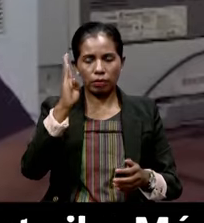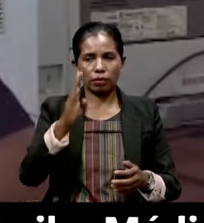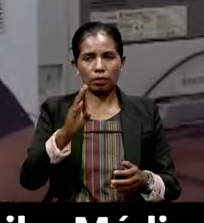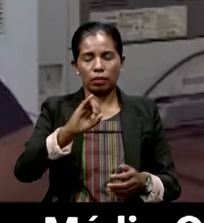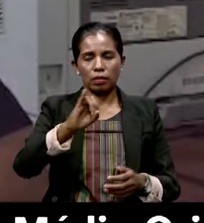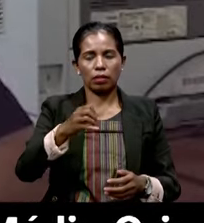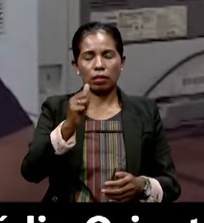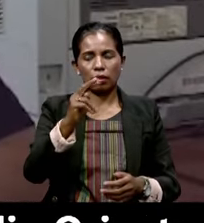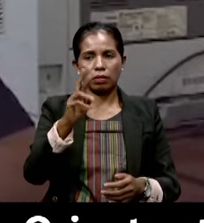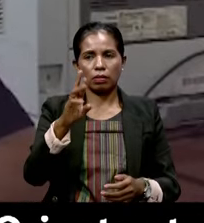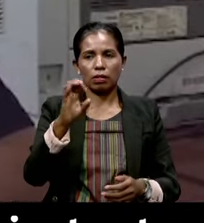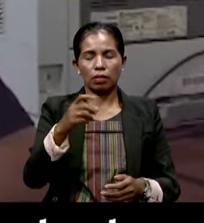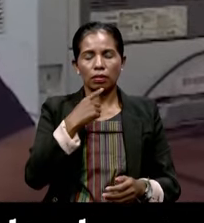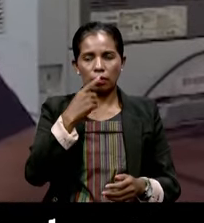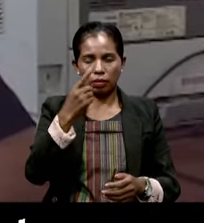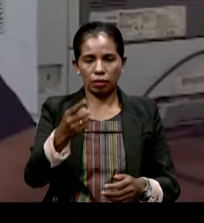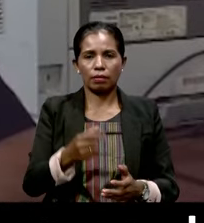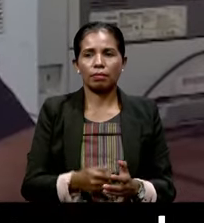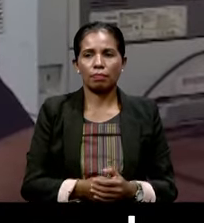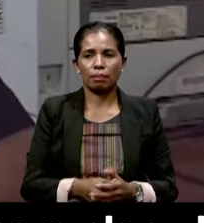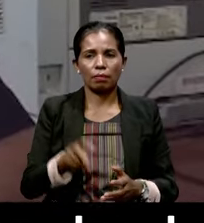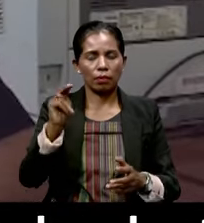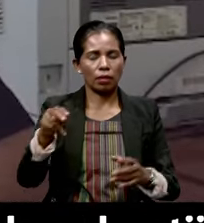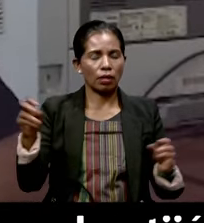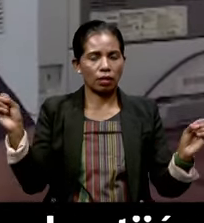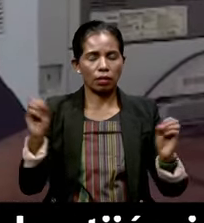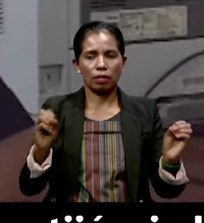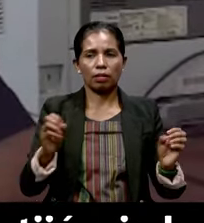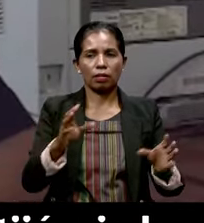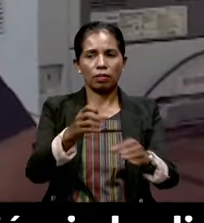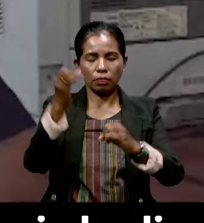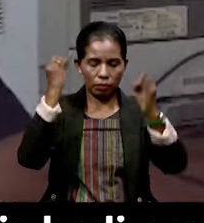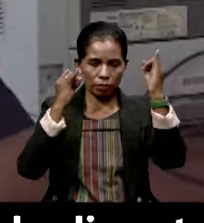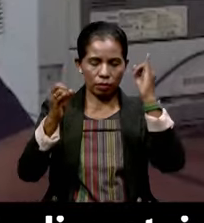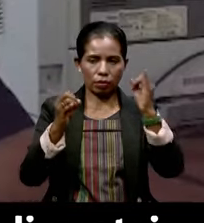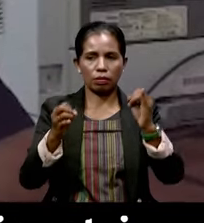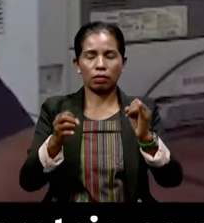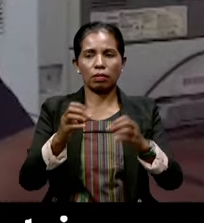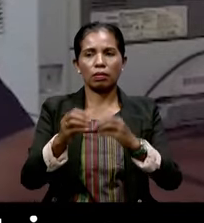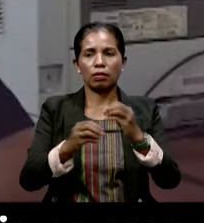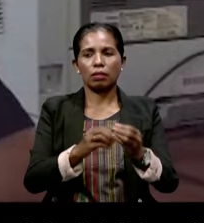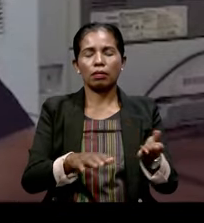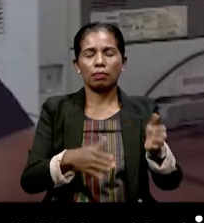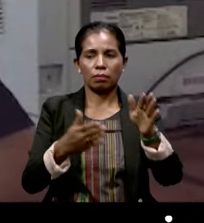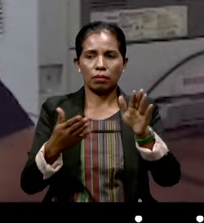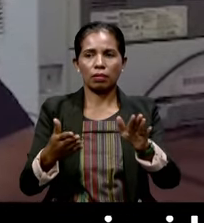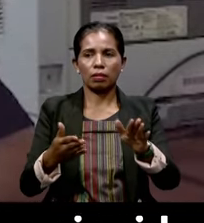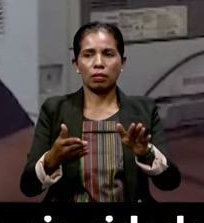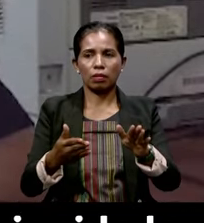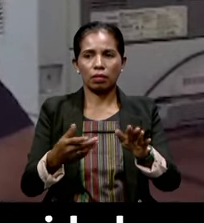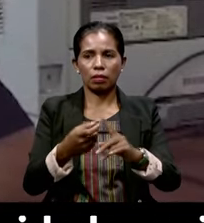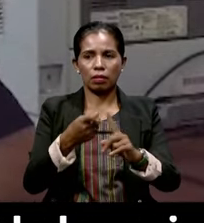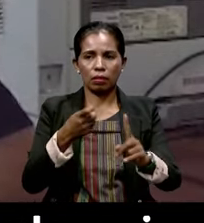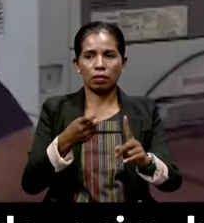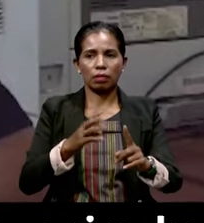Januari, nia rasi mo sin foro dia kata. Nia la sim nei heteng infrasang itu ang kata mati mati sini mai si nebat mai